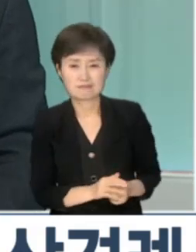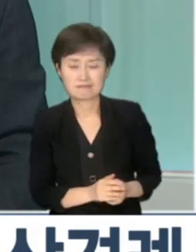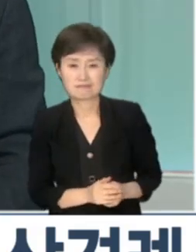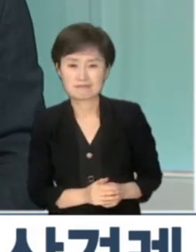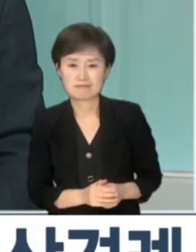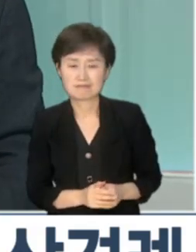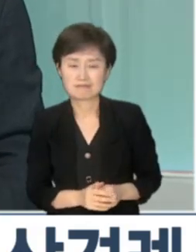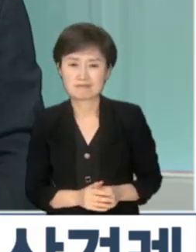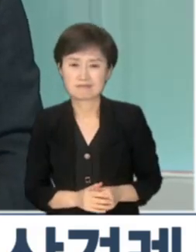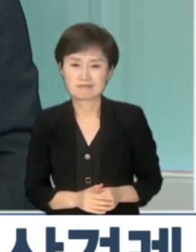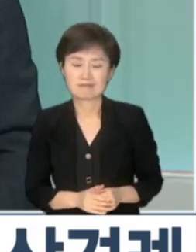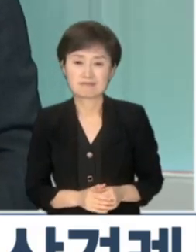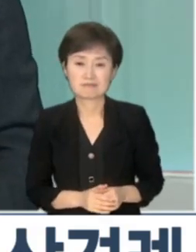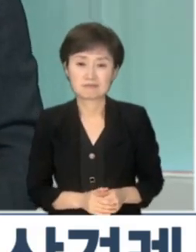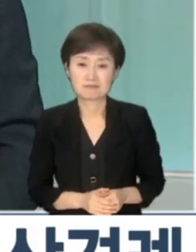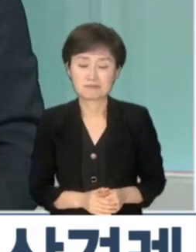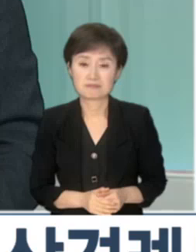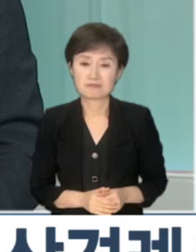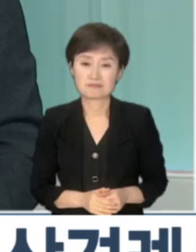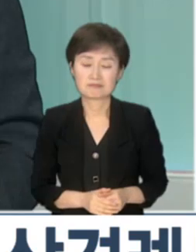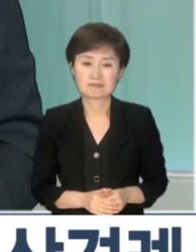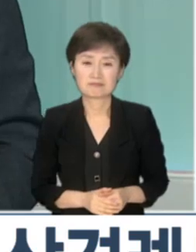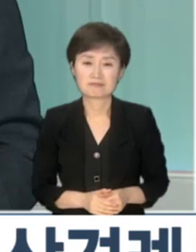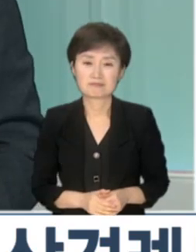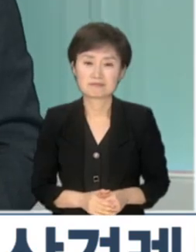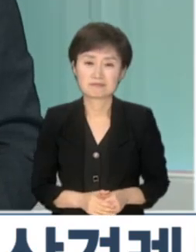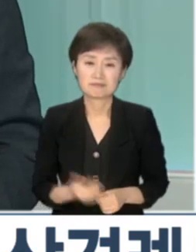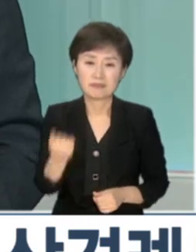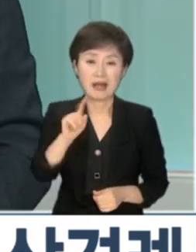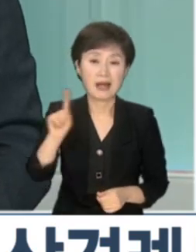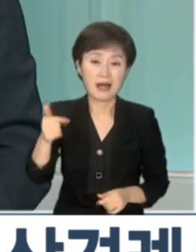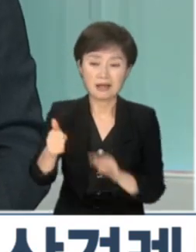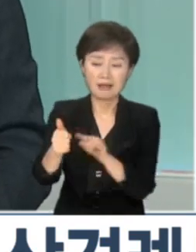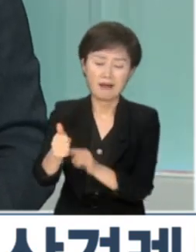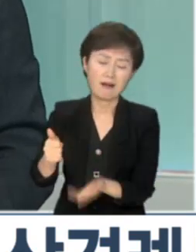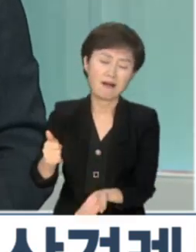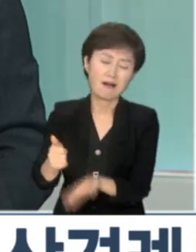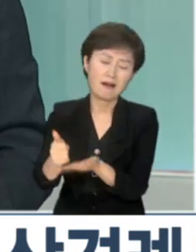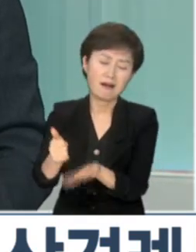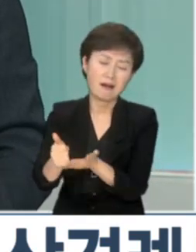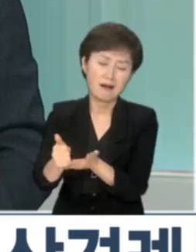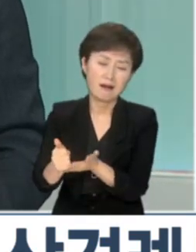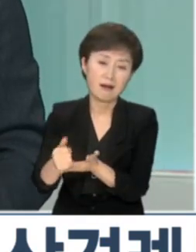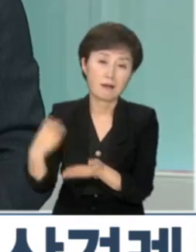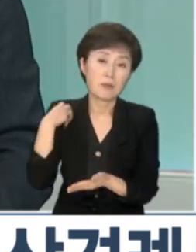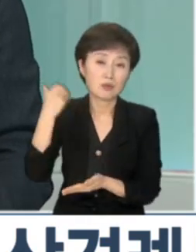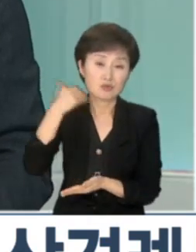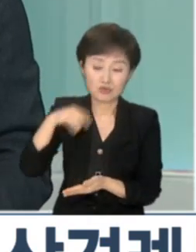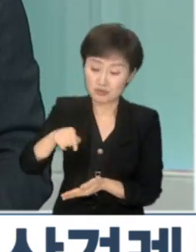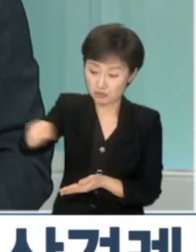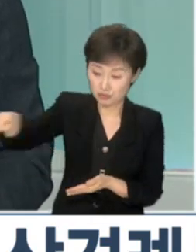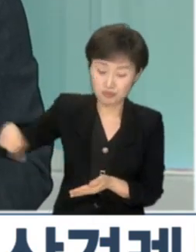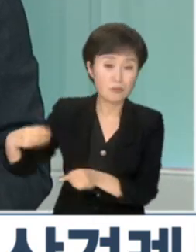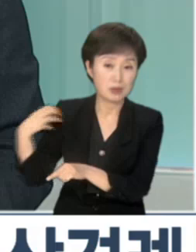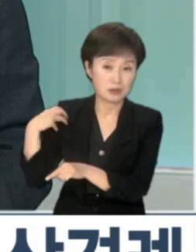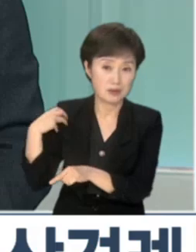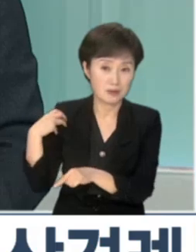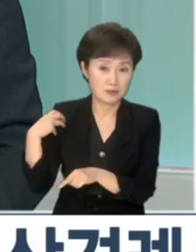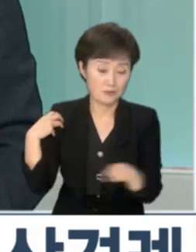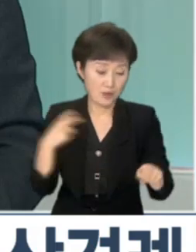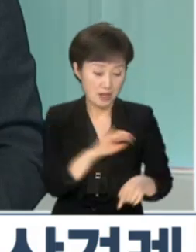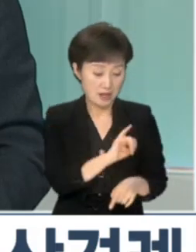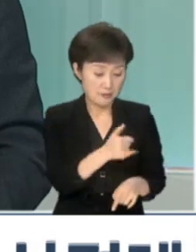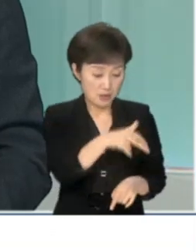관련해서 두 번의 발언 기회 드렸고요. 대변인께도 드리고 주제 바꾸겠습니다. 네네, 한동훈 장관 띄우기는 정부 여당에서 지금 전방위적으로 하고 있죠. 우리